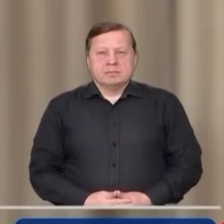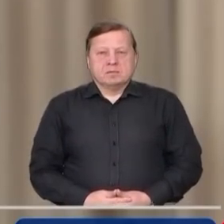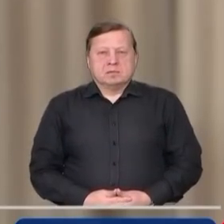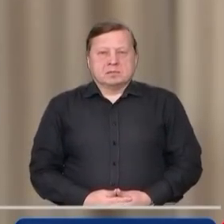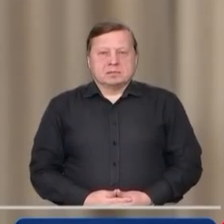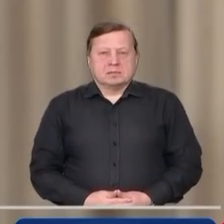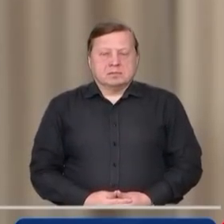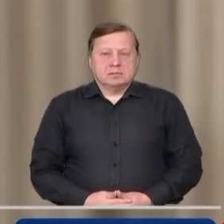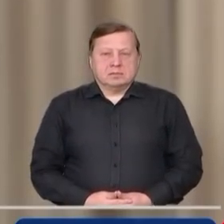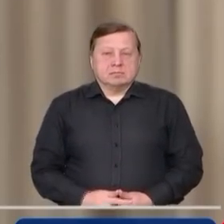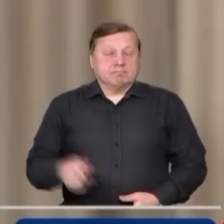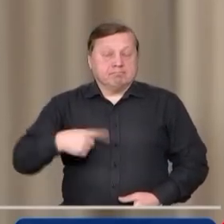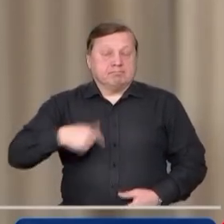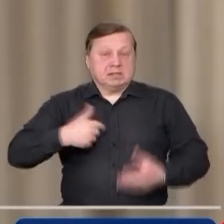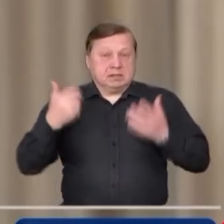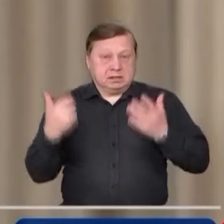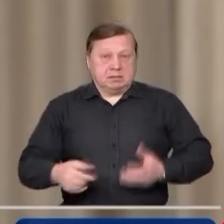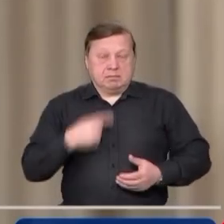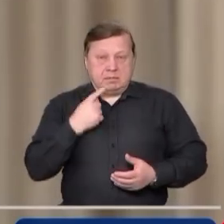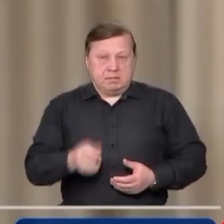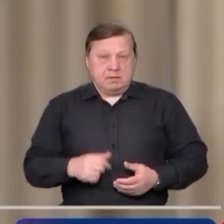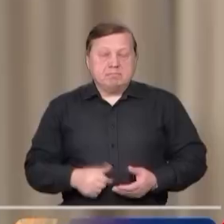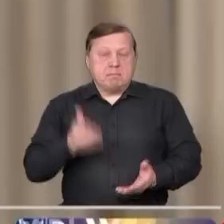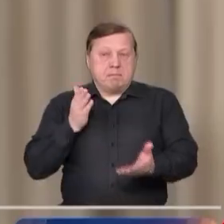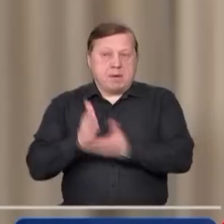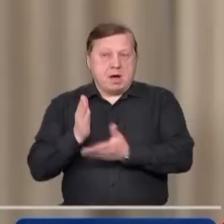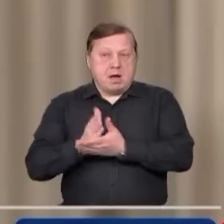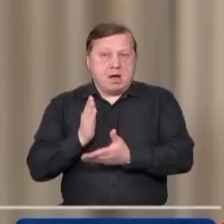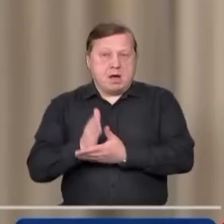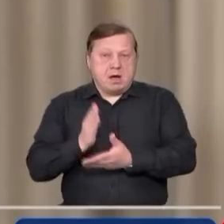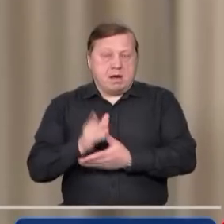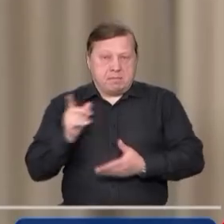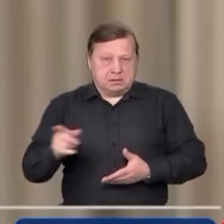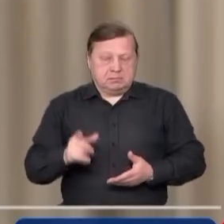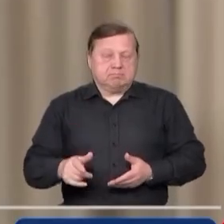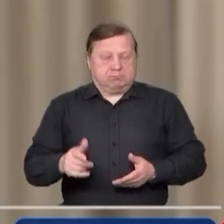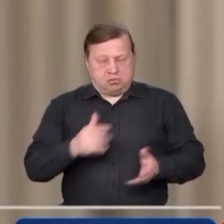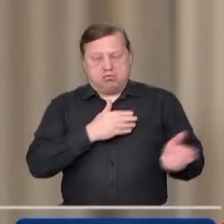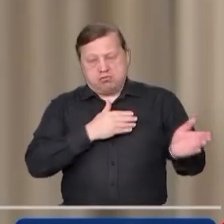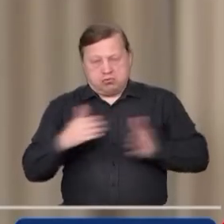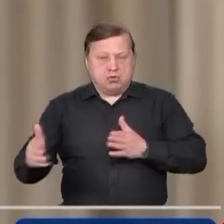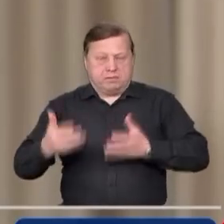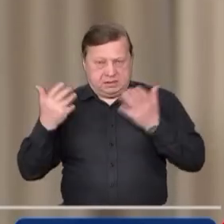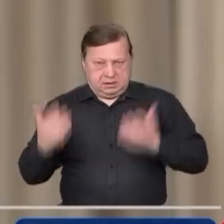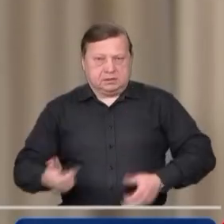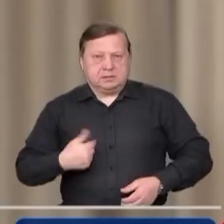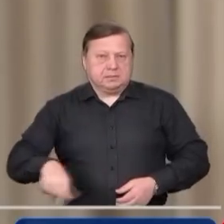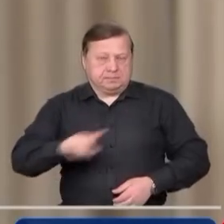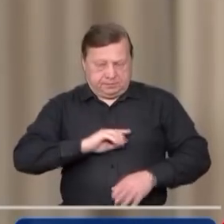umożliwić przekształcenie środków pomocy na w pełni operacyjne, więc zapewniamy nie